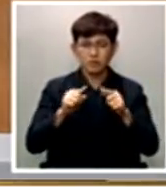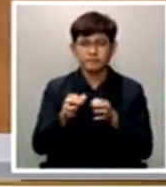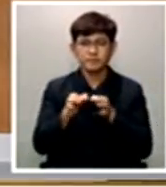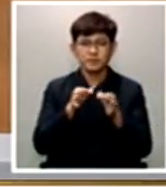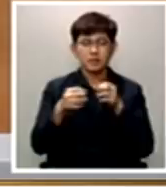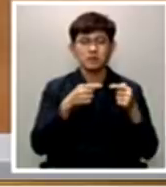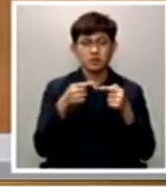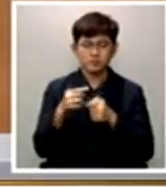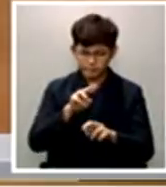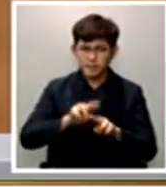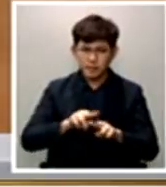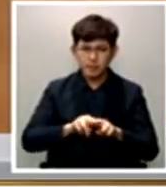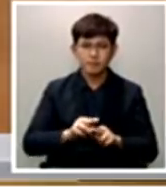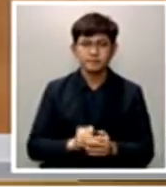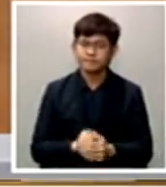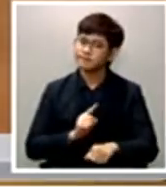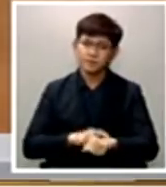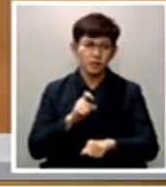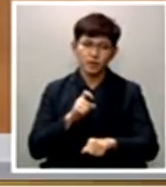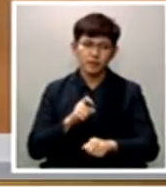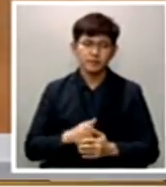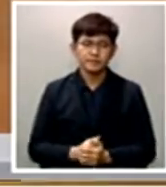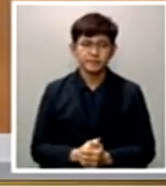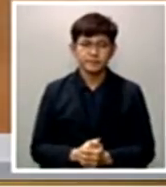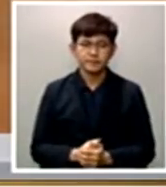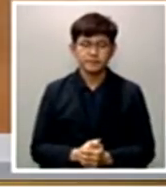จงต่อครับท่านนั่งเถอะครับเสียเวลาเปล่าๆครับ